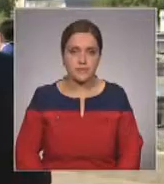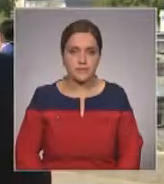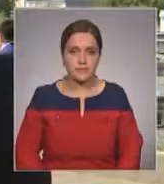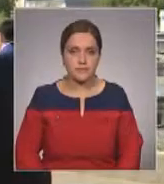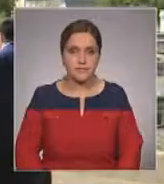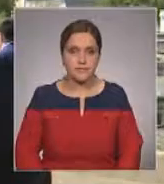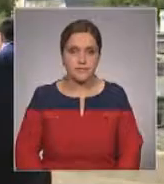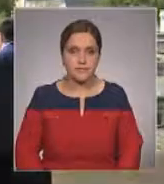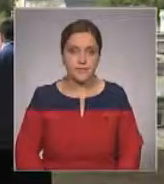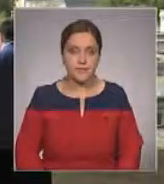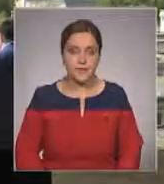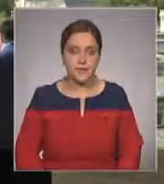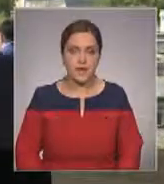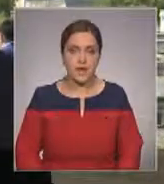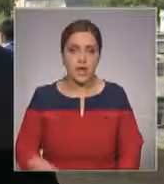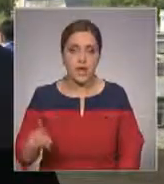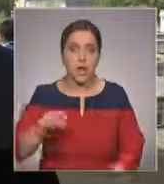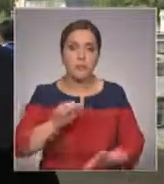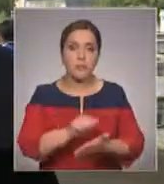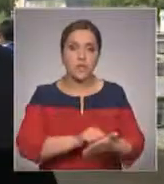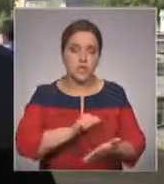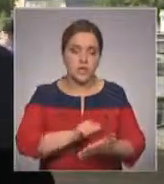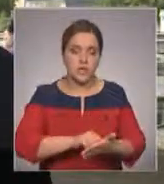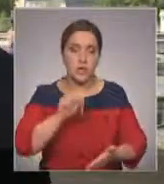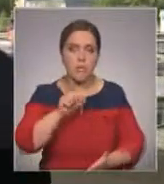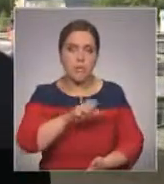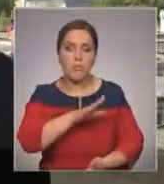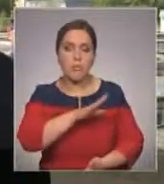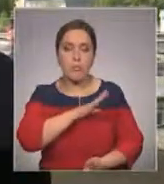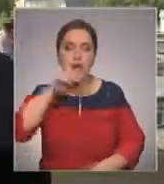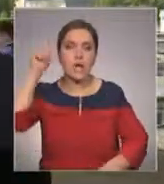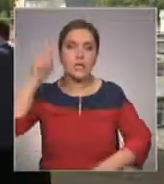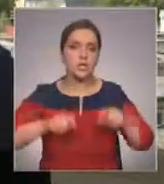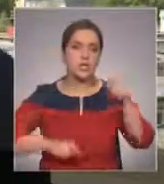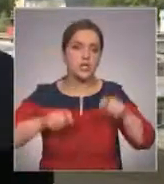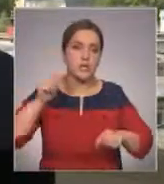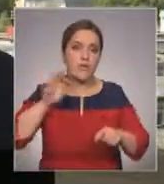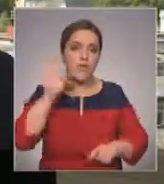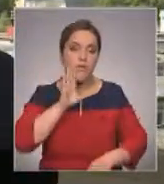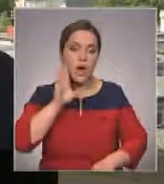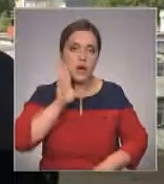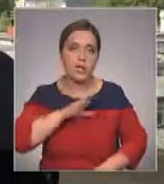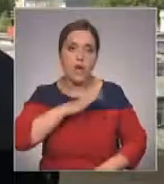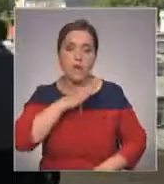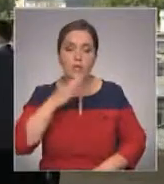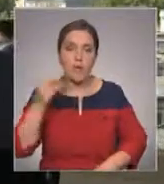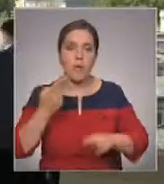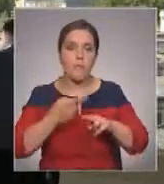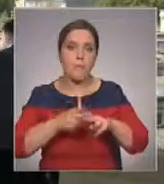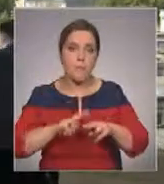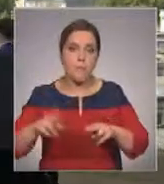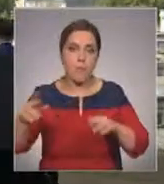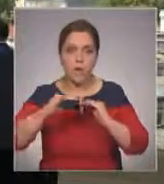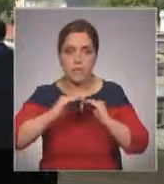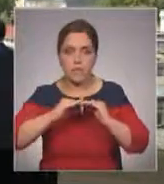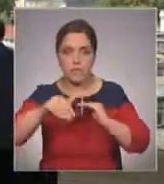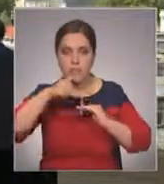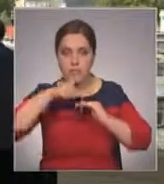По предварительной причине это у нас вот дождевые воды, талые воды производили подмыв основания